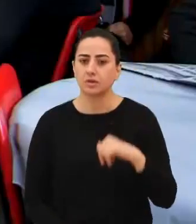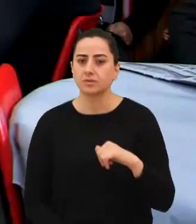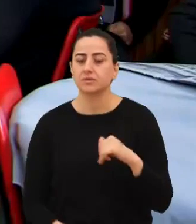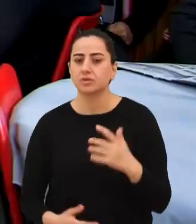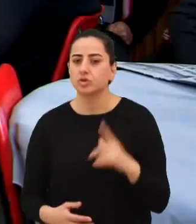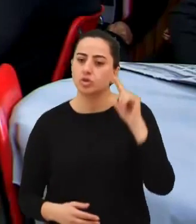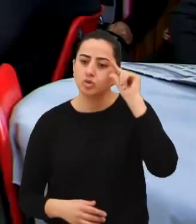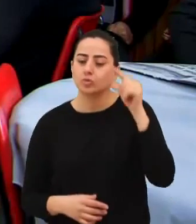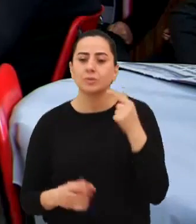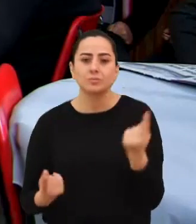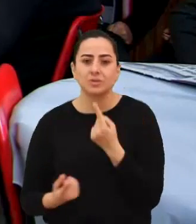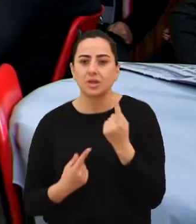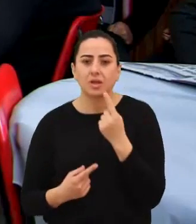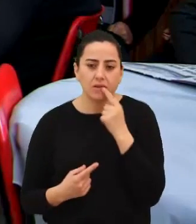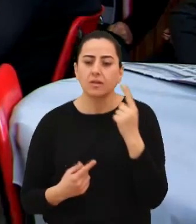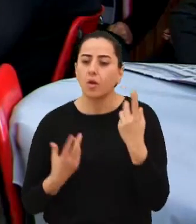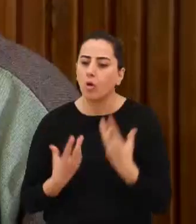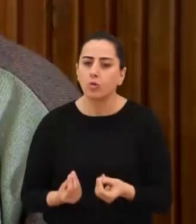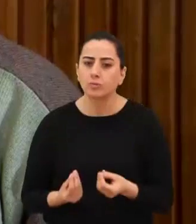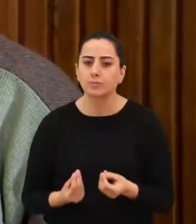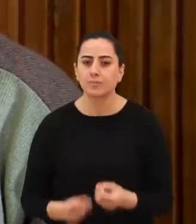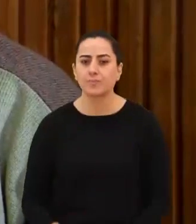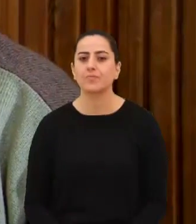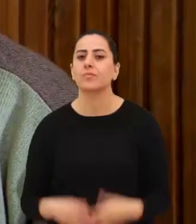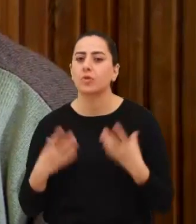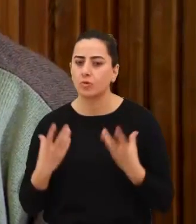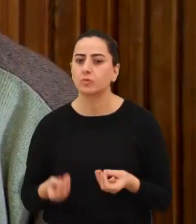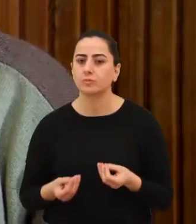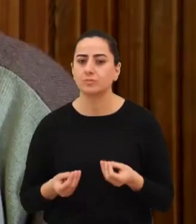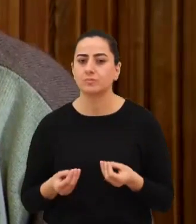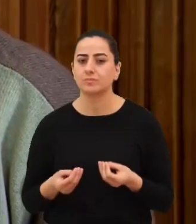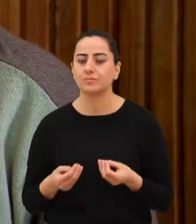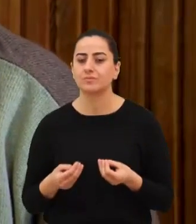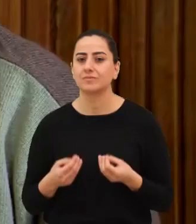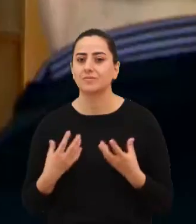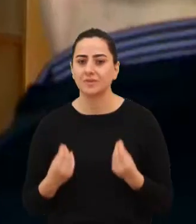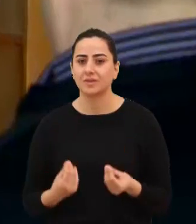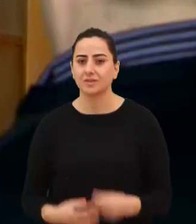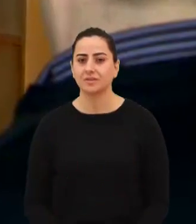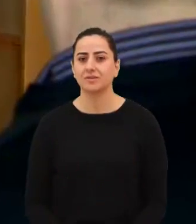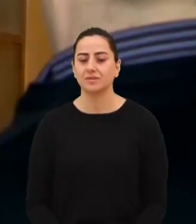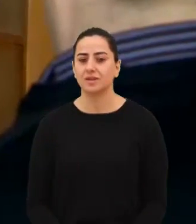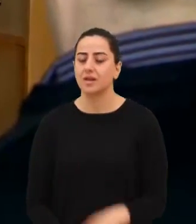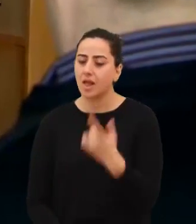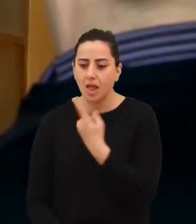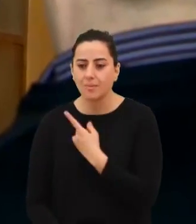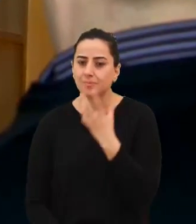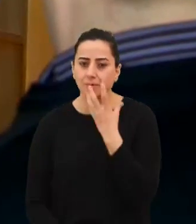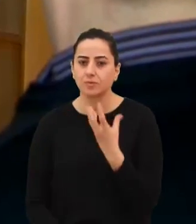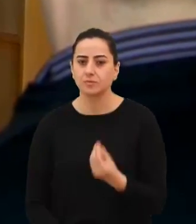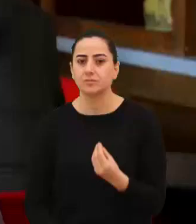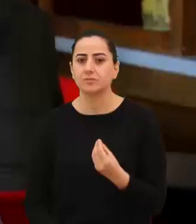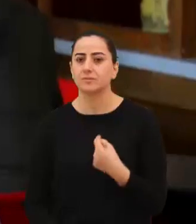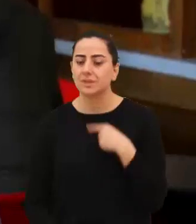Evet, şüphelendirecek bir iki laf söyledim efendim. Tabii efendim. Ne isteyebilirim ki? Sadece emirlerinizi bekliyorum.